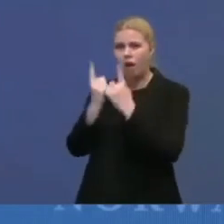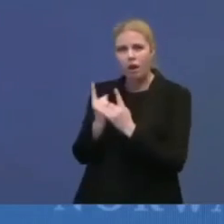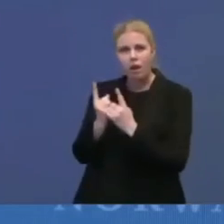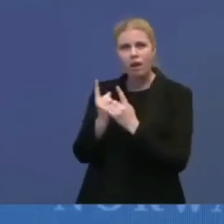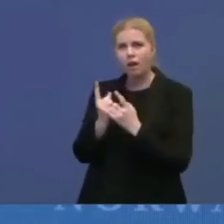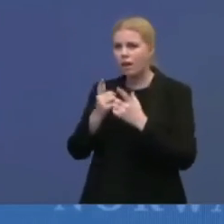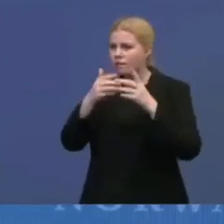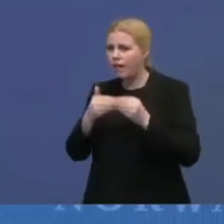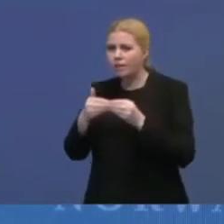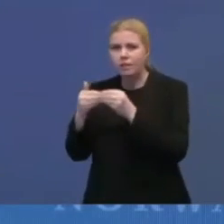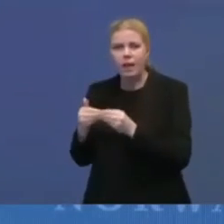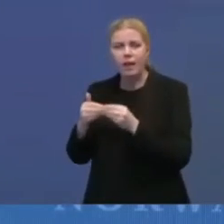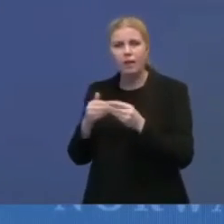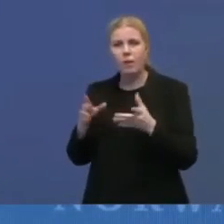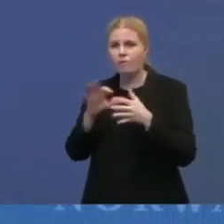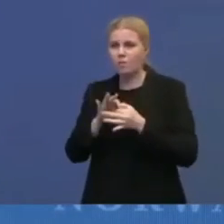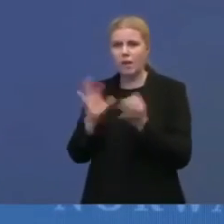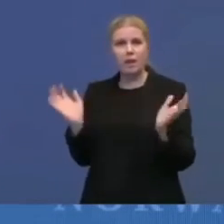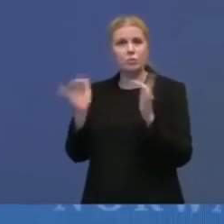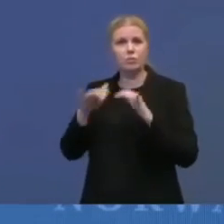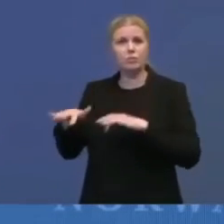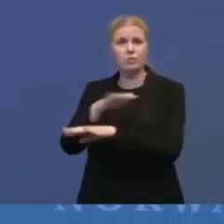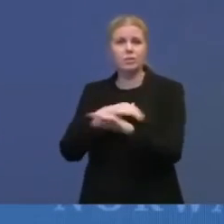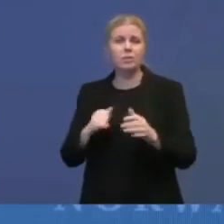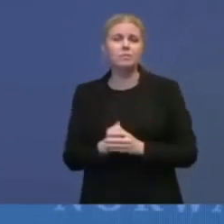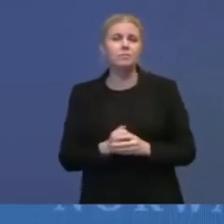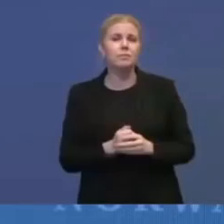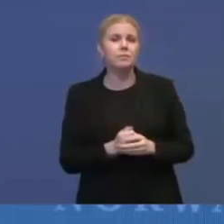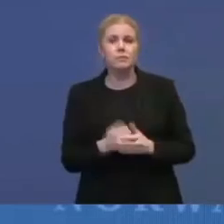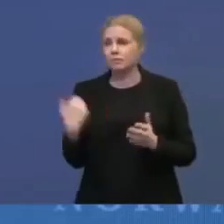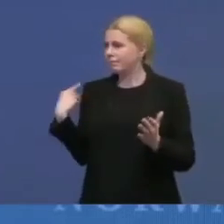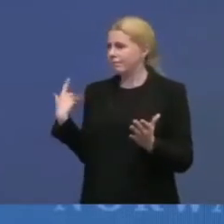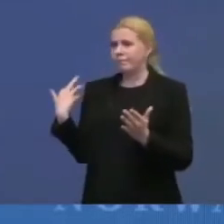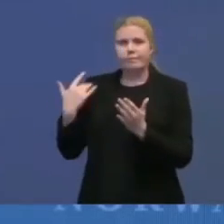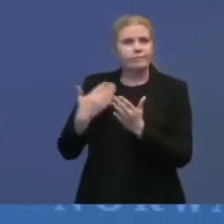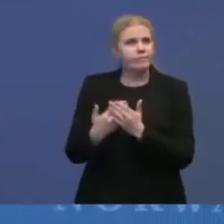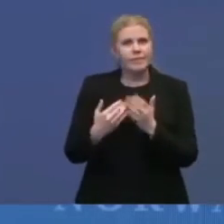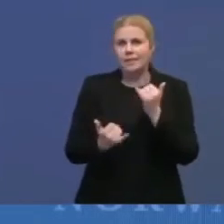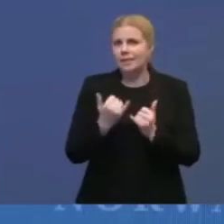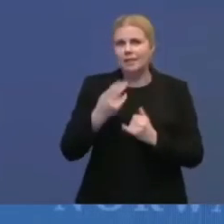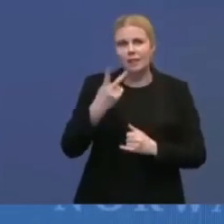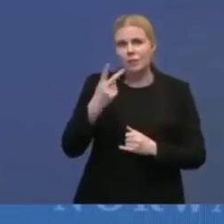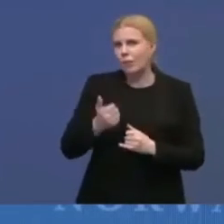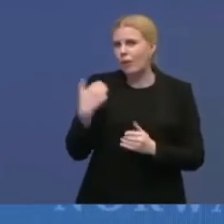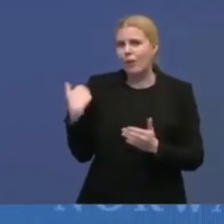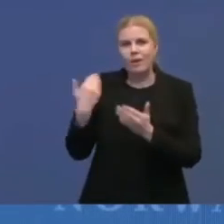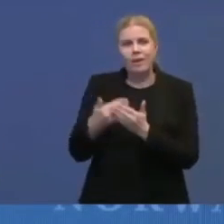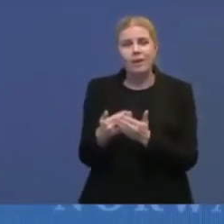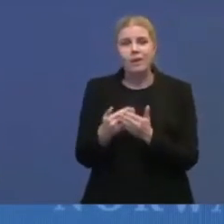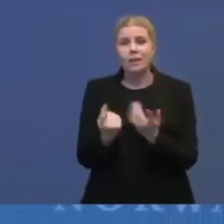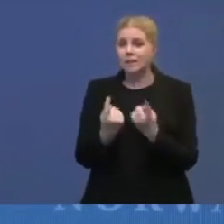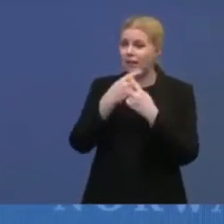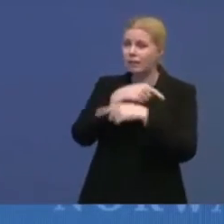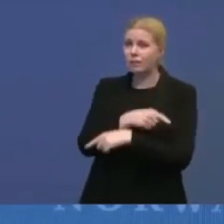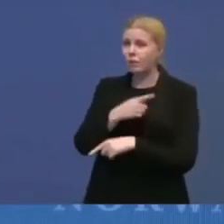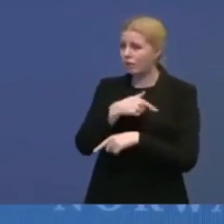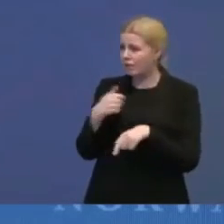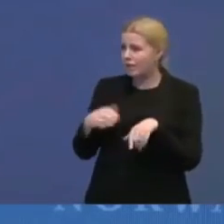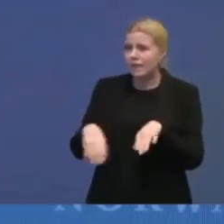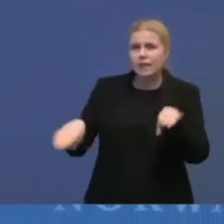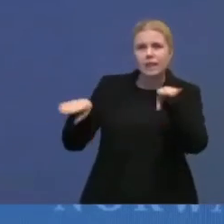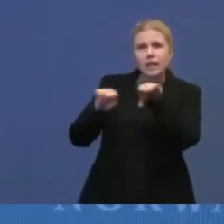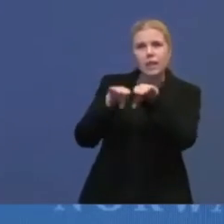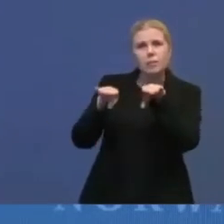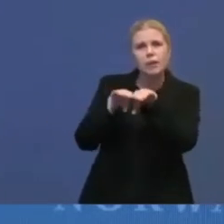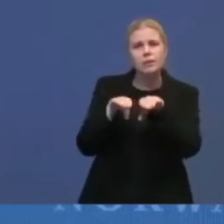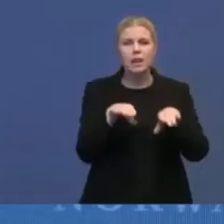sahibo iyo qoysba. Sida asma ya hain labadiya saan eoguddan baysay badal keada waxaannu iske